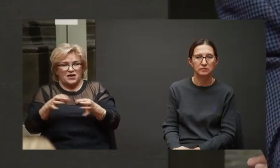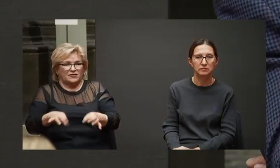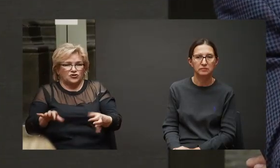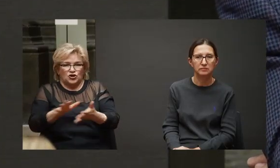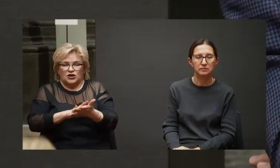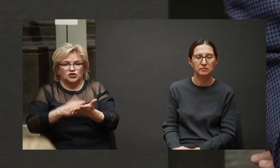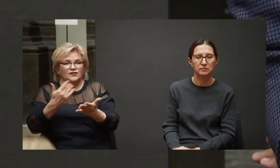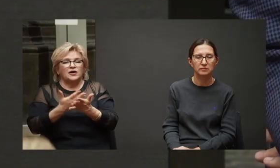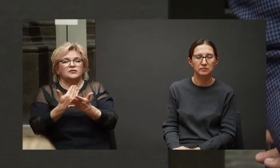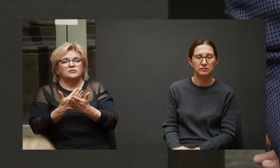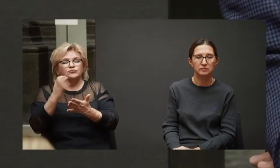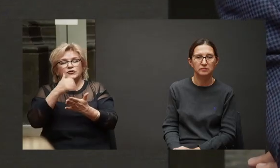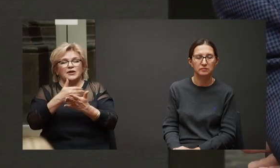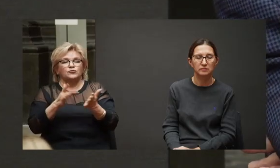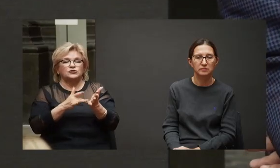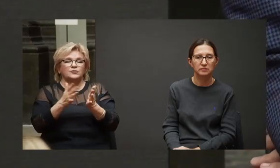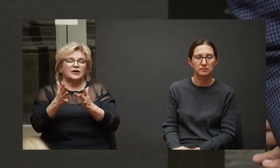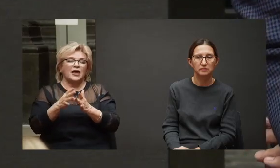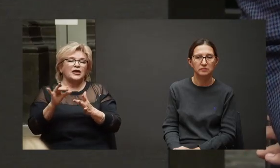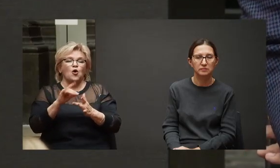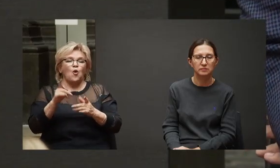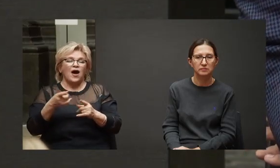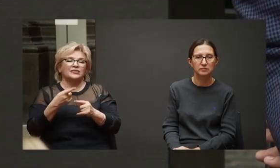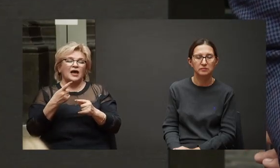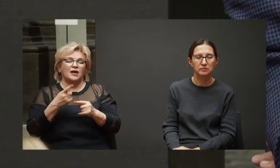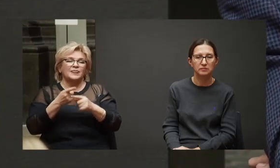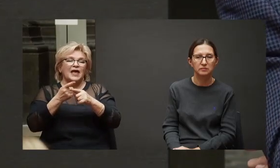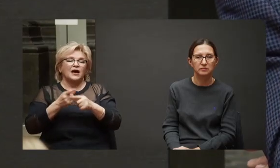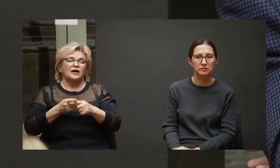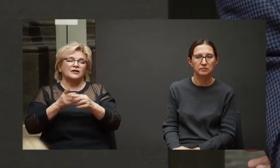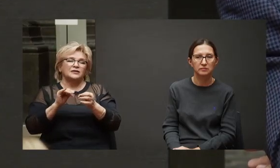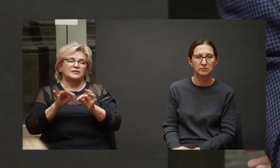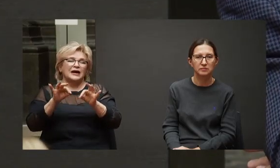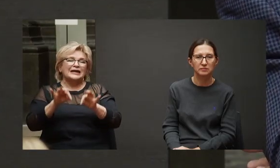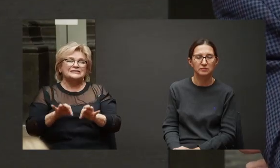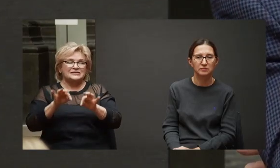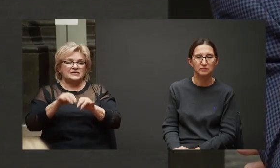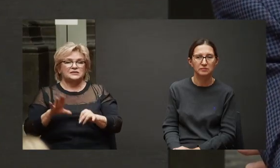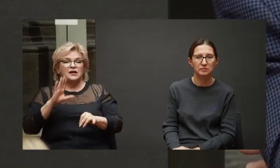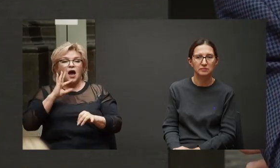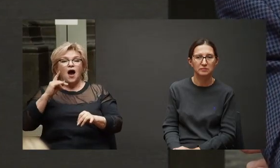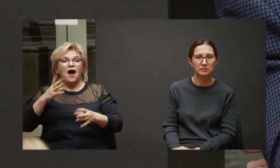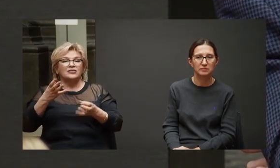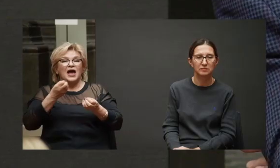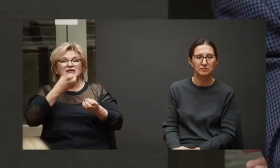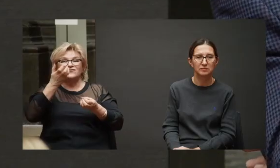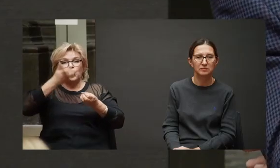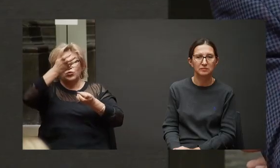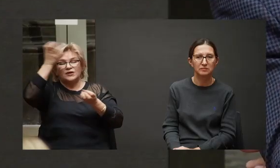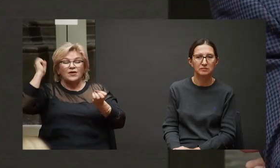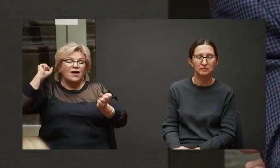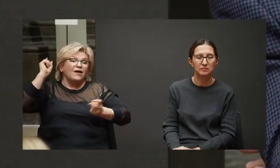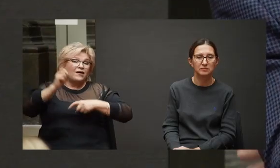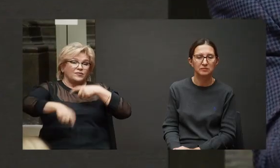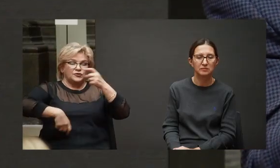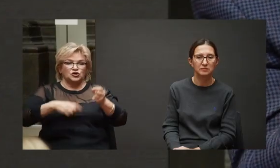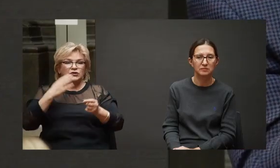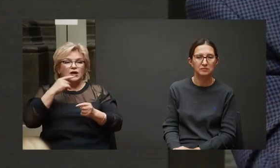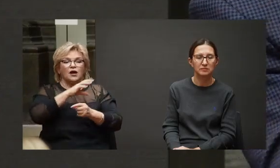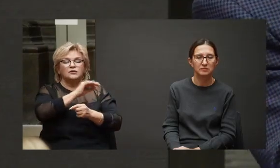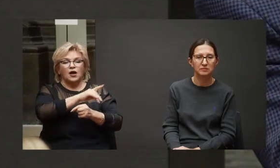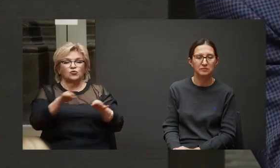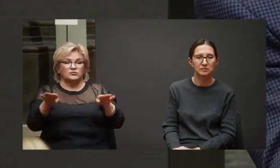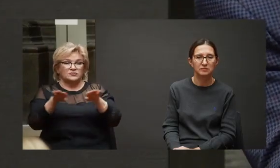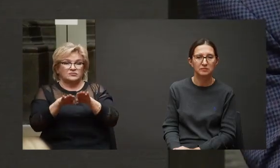допустим, Рождество Иоанна Крестителя происходит. Она тут бежит, понимаешь, с корзиной фруктов на голове. И когда он сопоставил вот